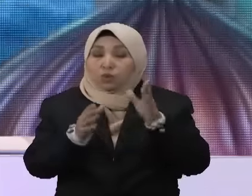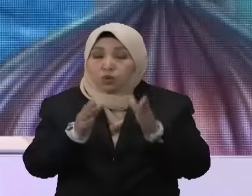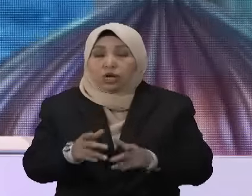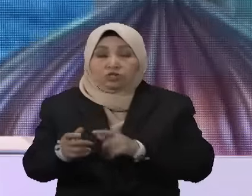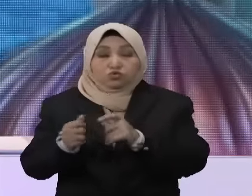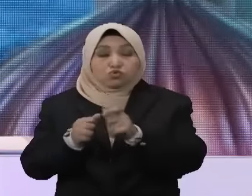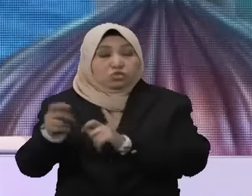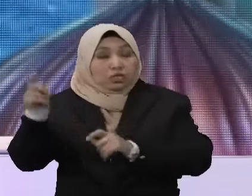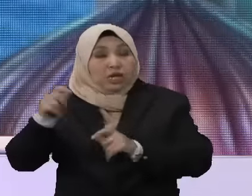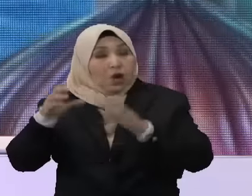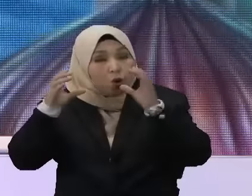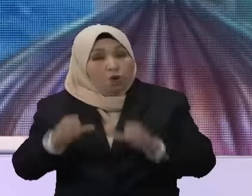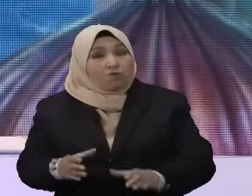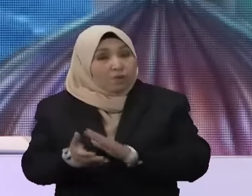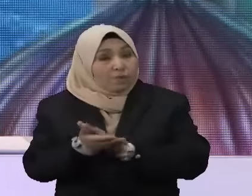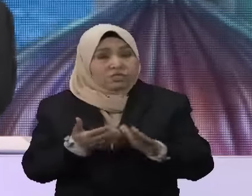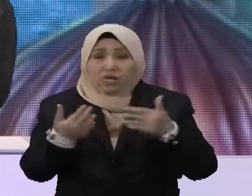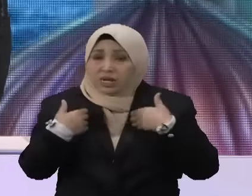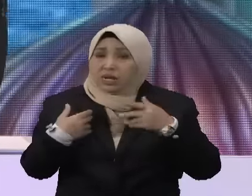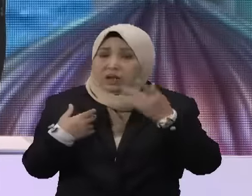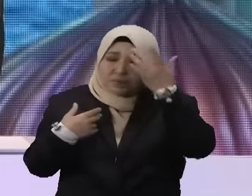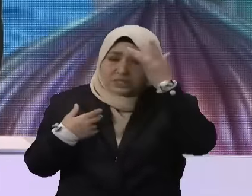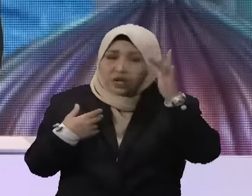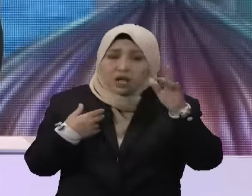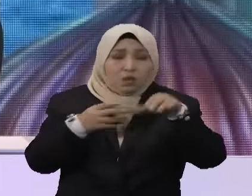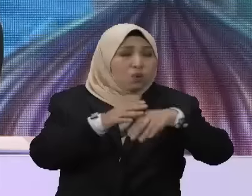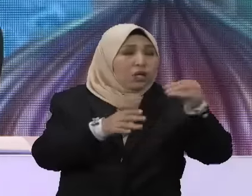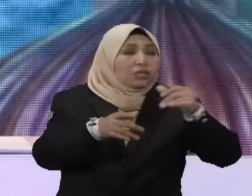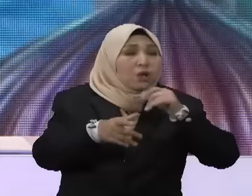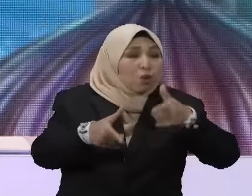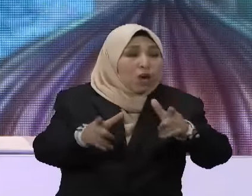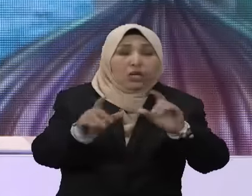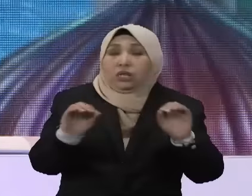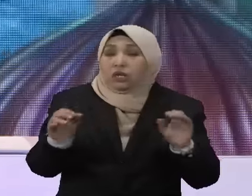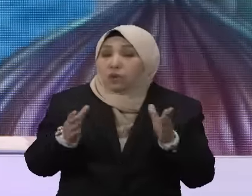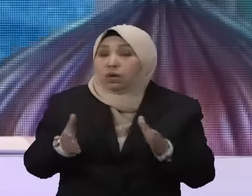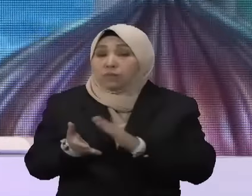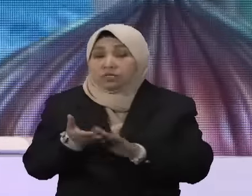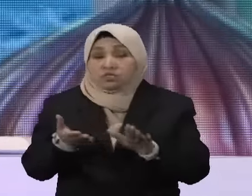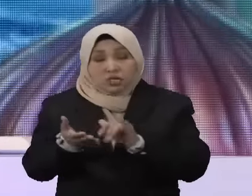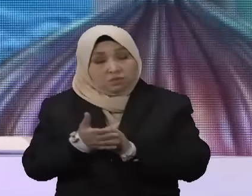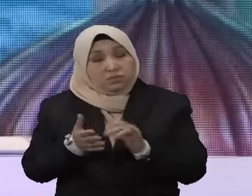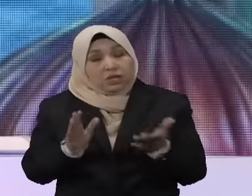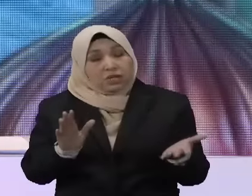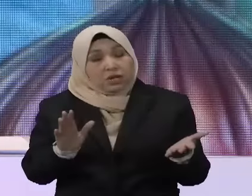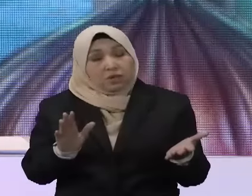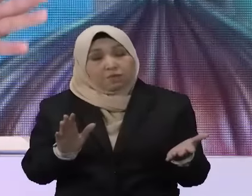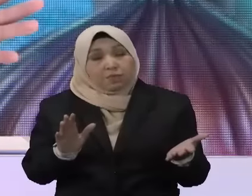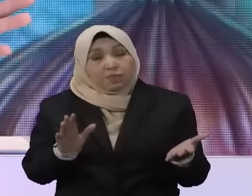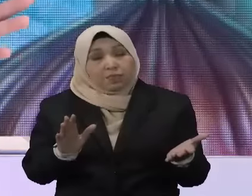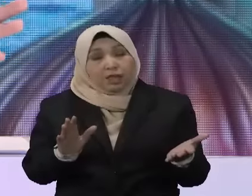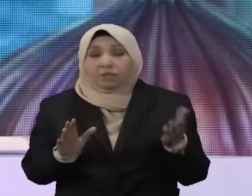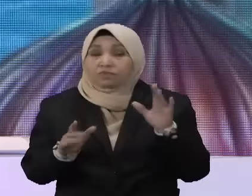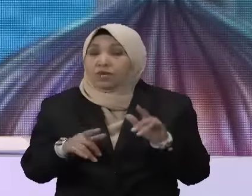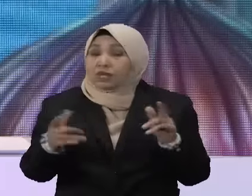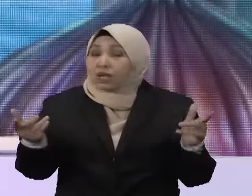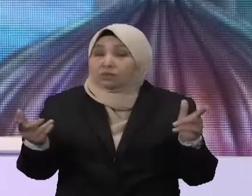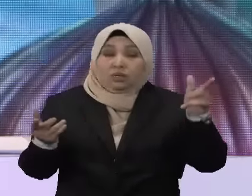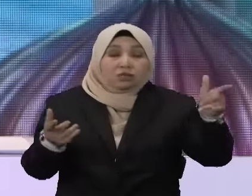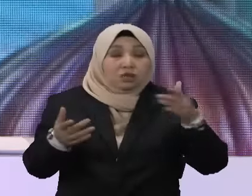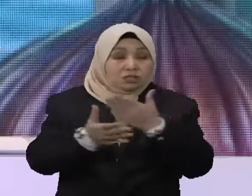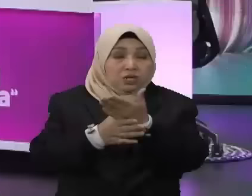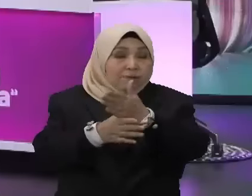confirm memang akan bersih, tapi adakah bijak luar pula tak bersihkan, longkang pula tak ada orang bersihkan. Jadi kita bahagi 5 orang sini, yang lain di sebelah sana. Jadi